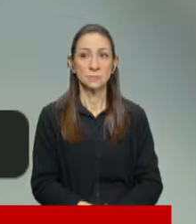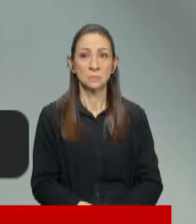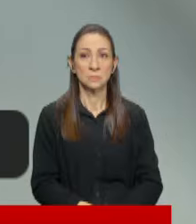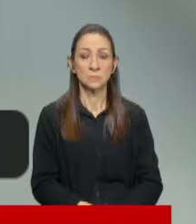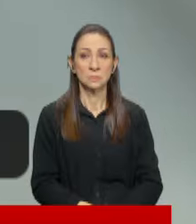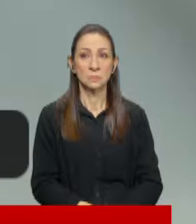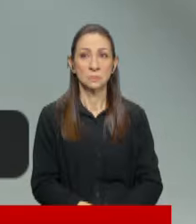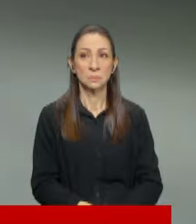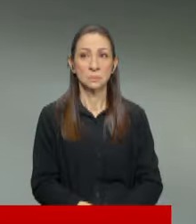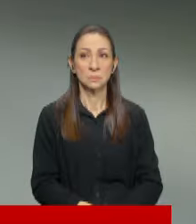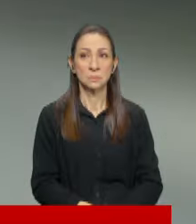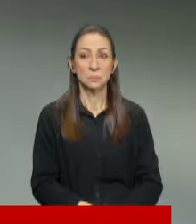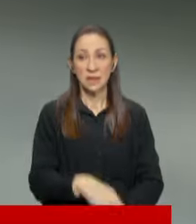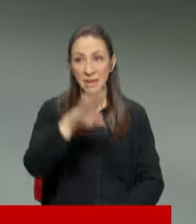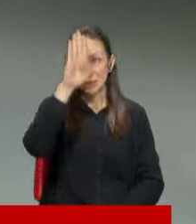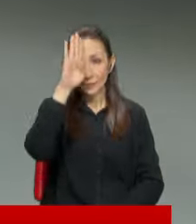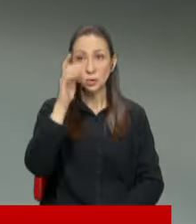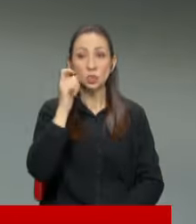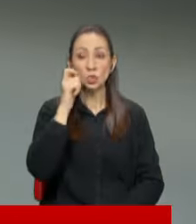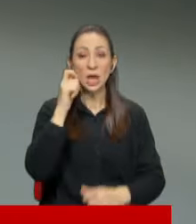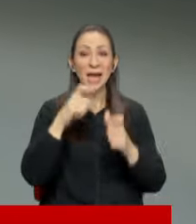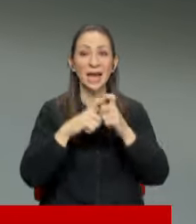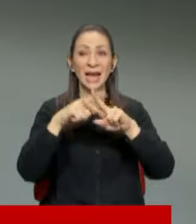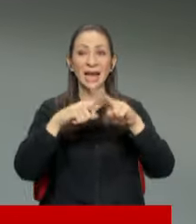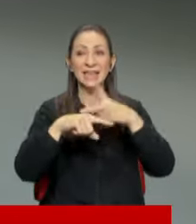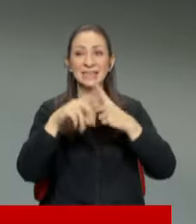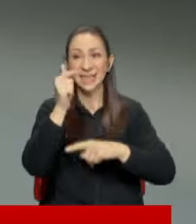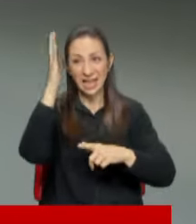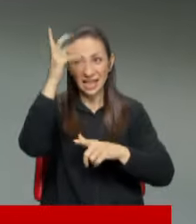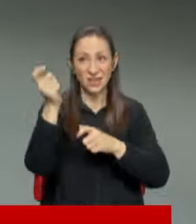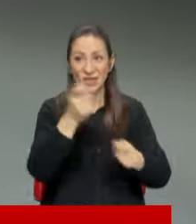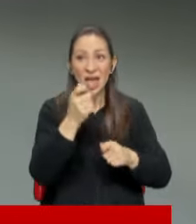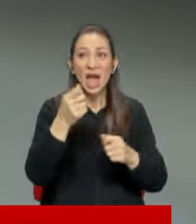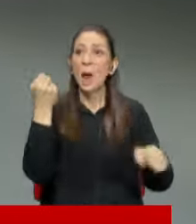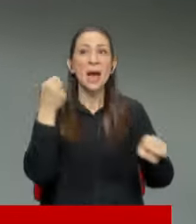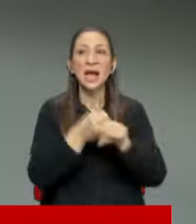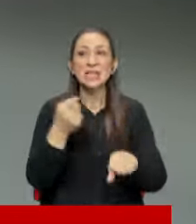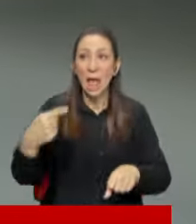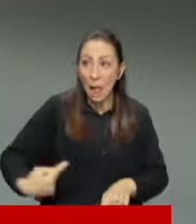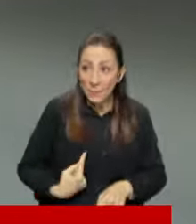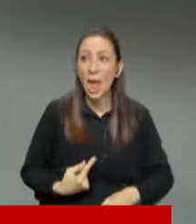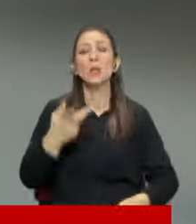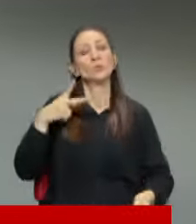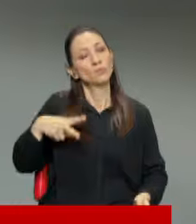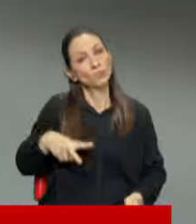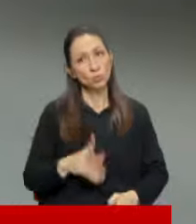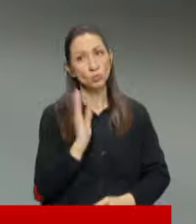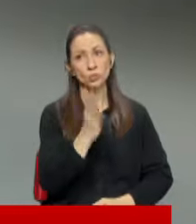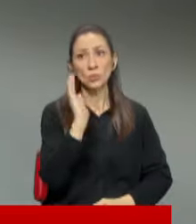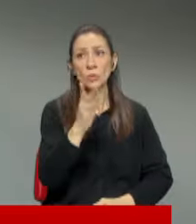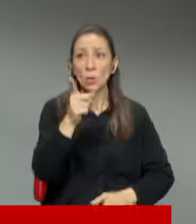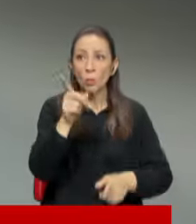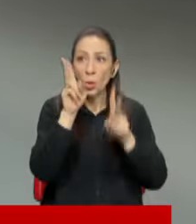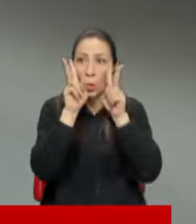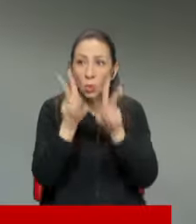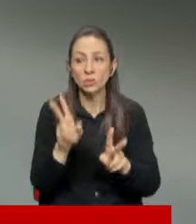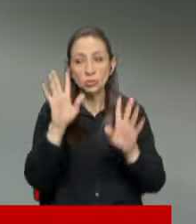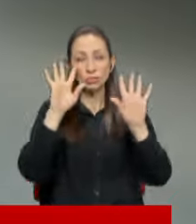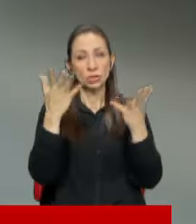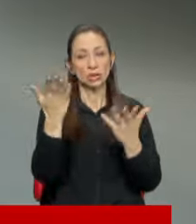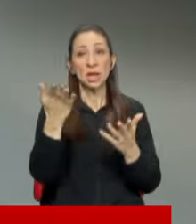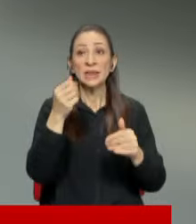araçlar, sola yanaş. İstanbul Sultan Gazi'de itfaiye aracı trafik kazası ihbarıyla yola çıktı ama bu manzara ile